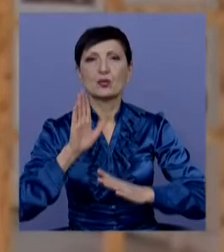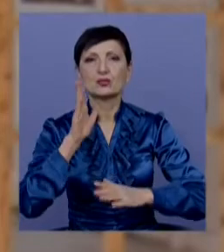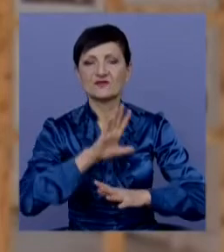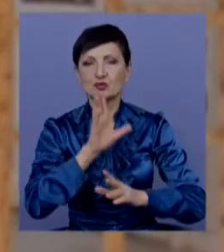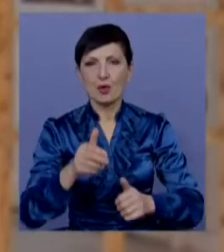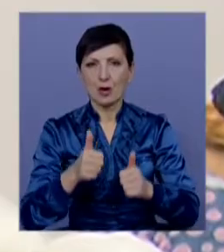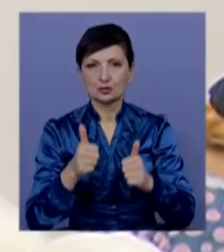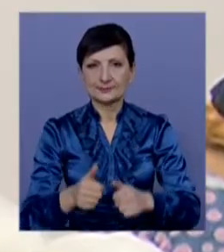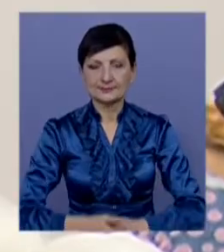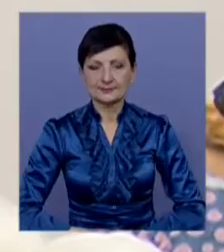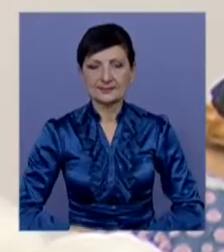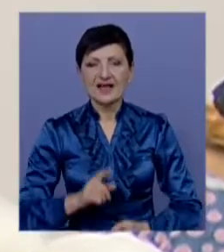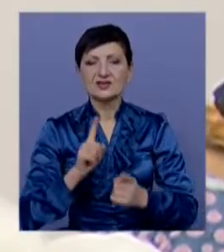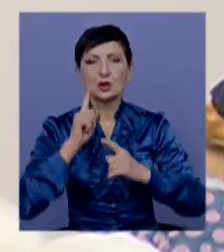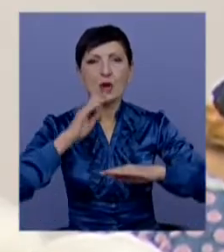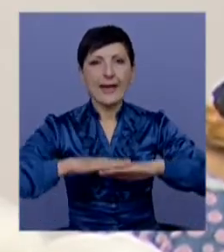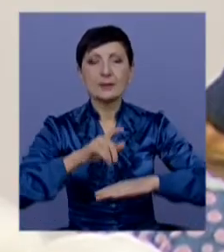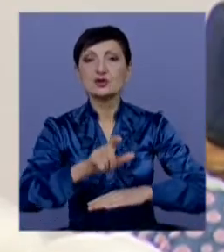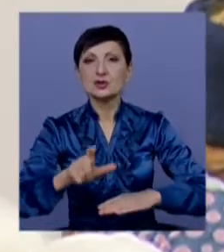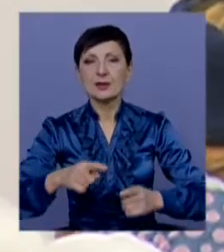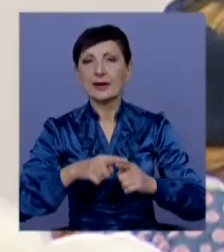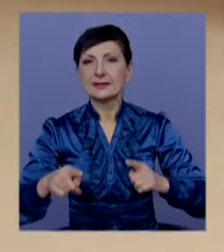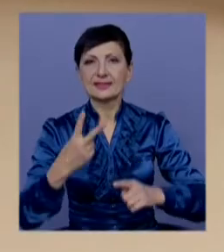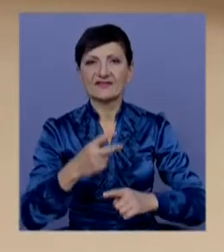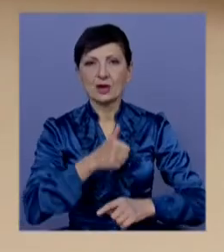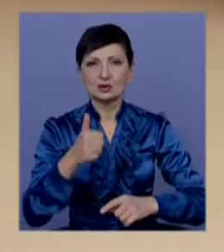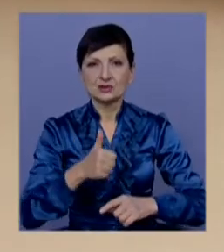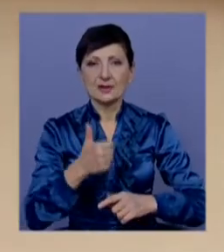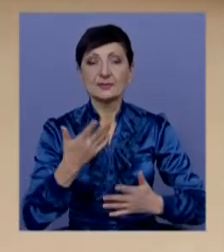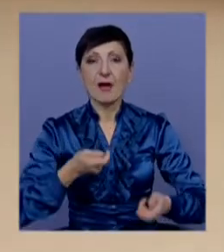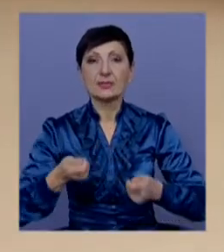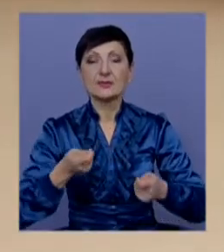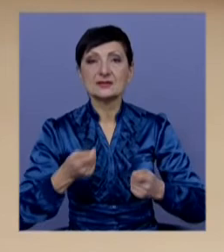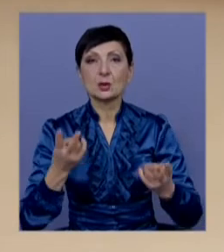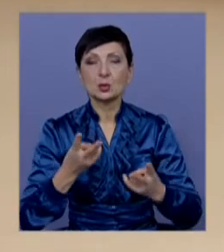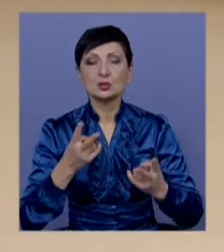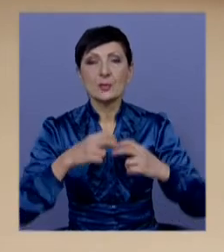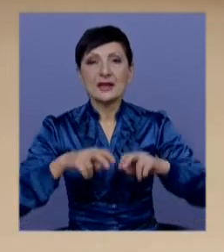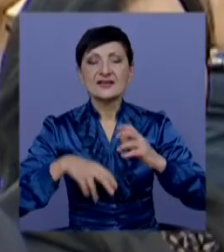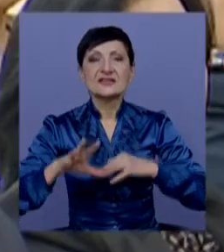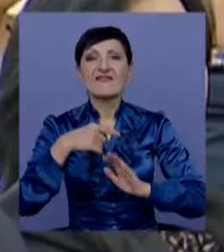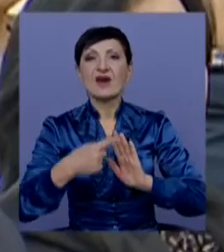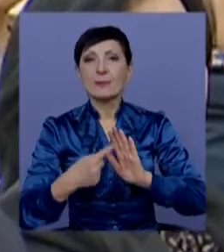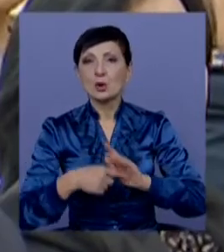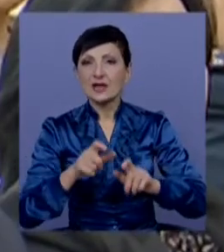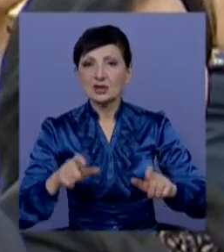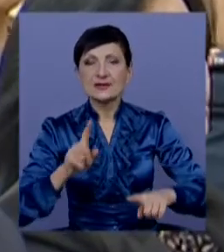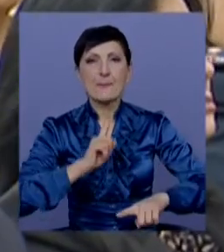будет хорошо. Встреча акима с жителями продлилась 2 часа. Теперь администрации предстоит проанализировать все вопросы